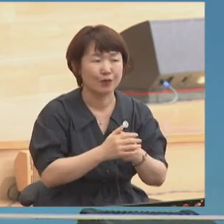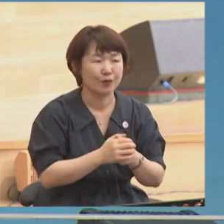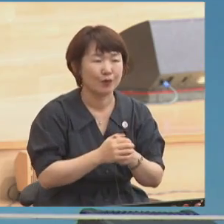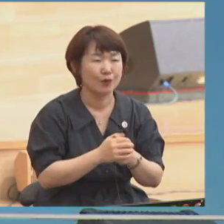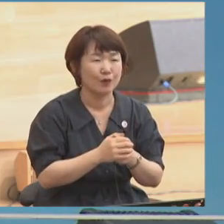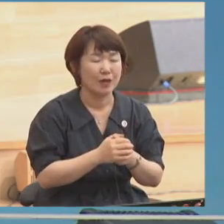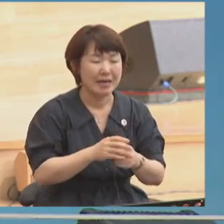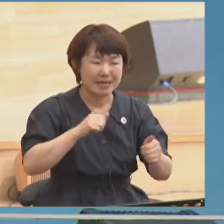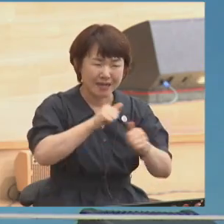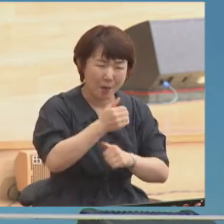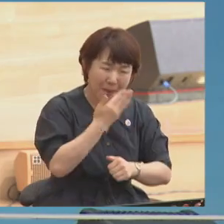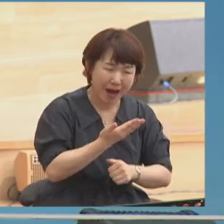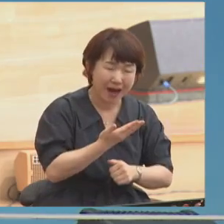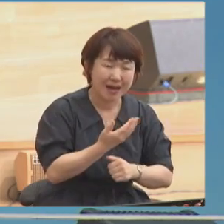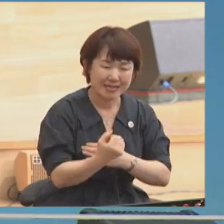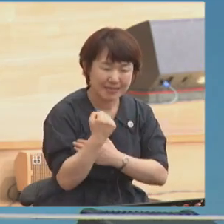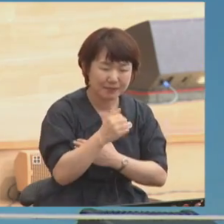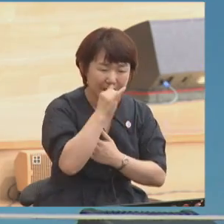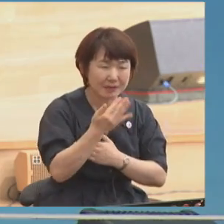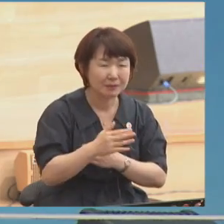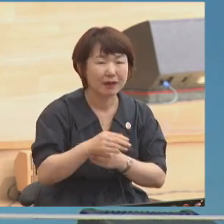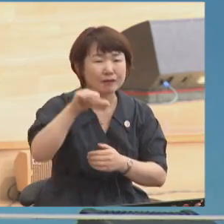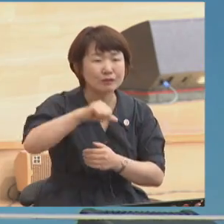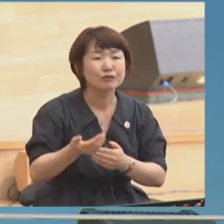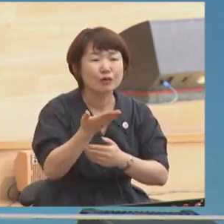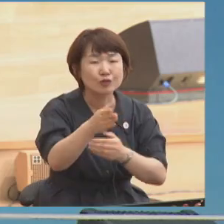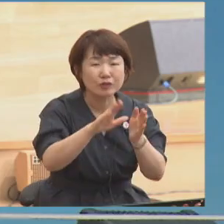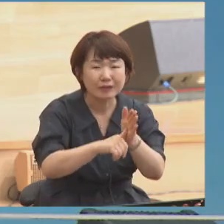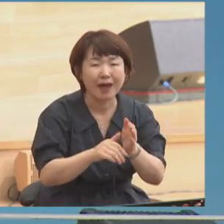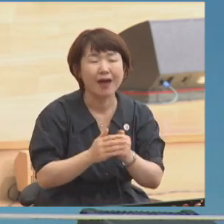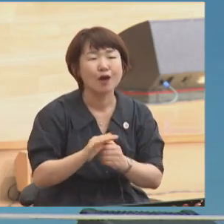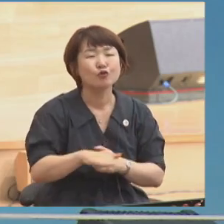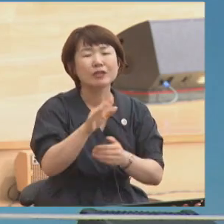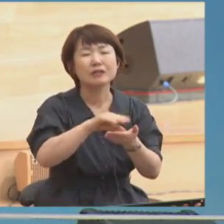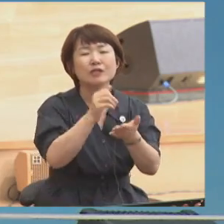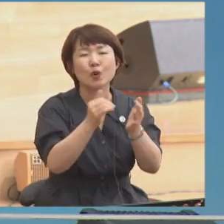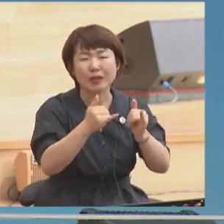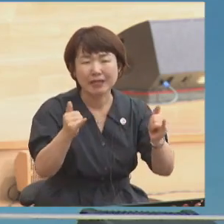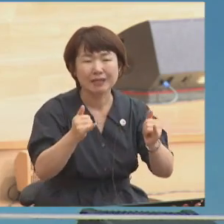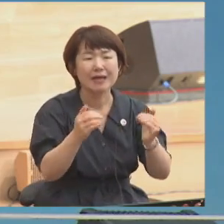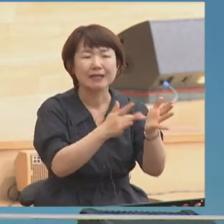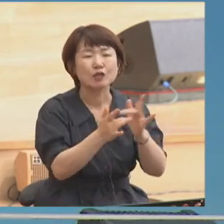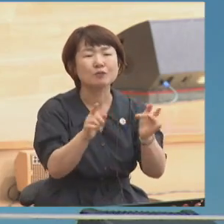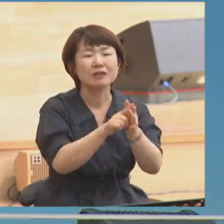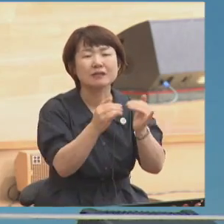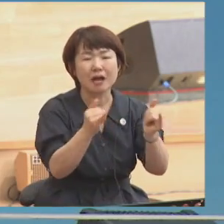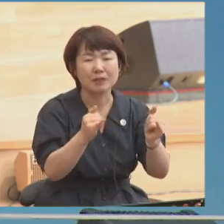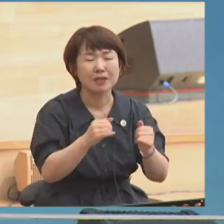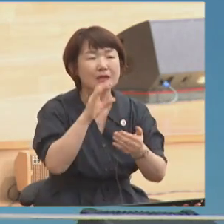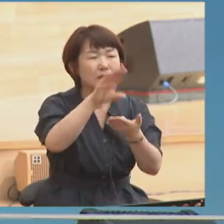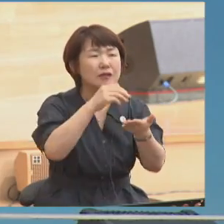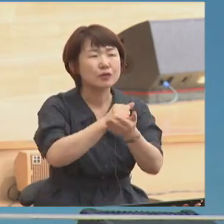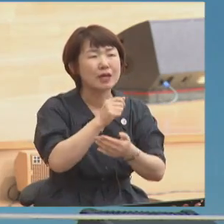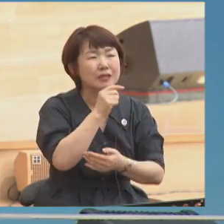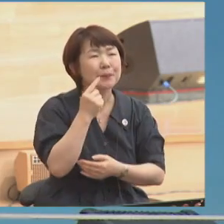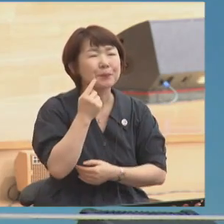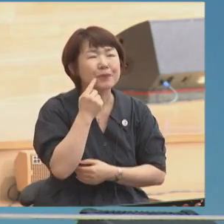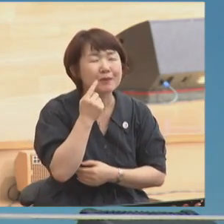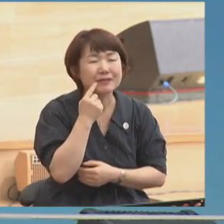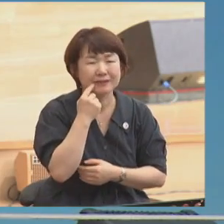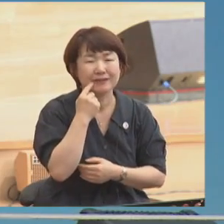이길 수 있지만 저줄 때 우리 그리스도인들이, 예수쟁이들이 그리스도인의 맛을 내게 되는